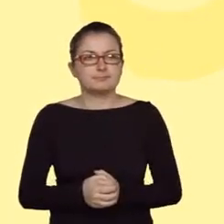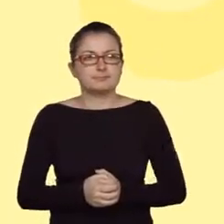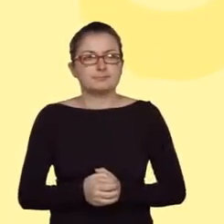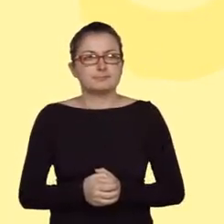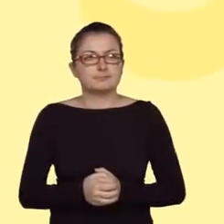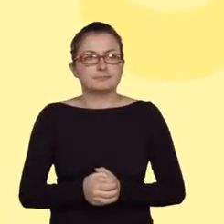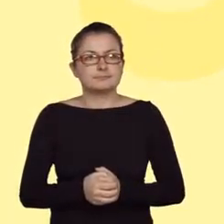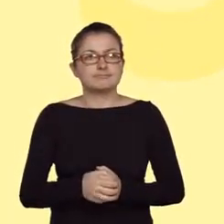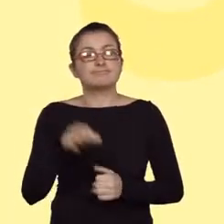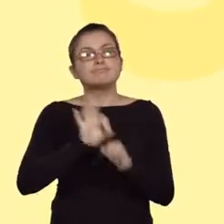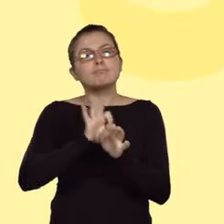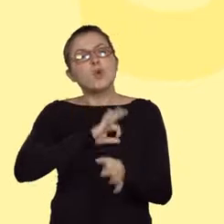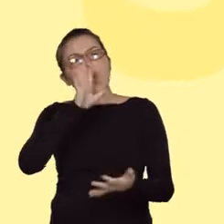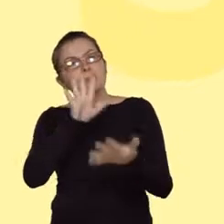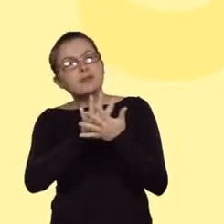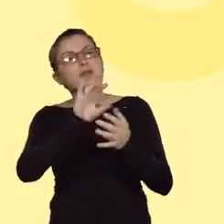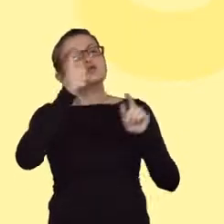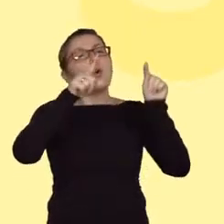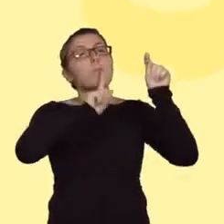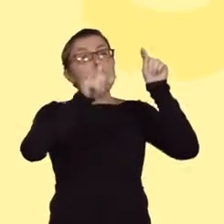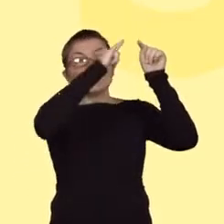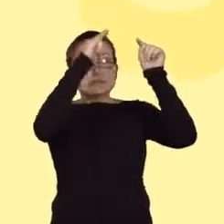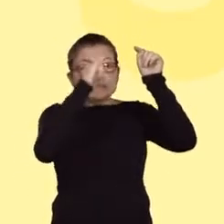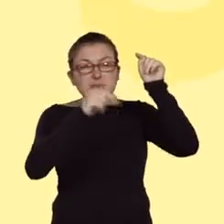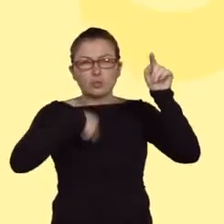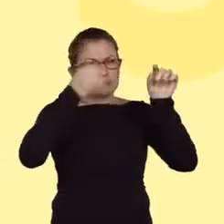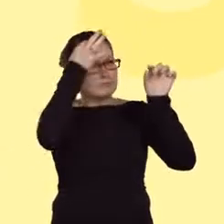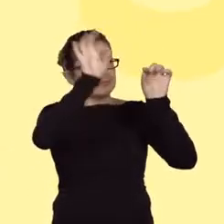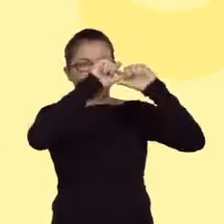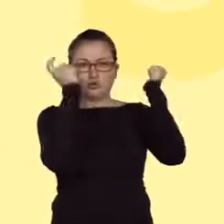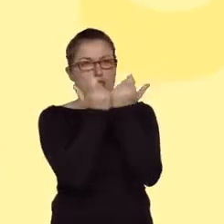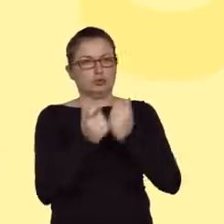elementy polecenia, zatem konieczne jest dobre zrozumienie, czego dotyczy temat.